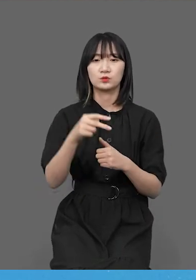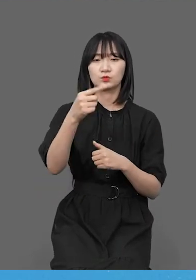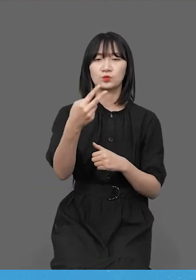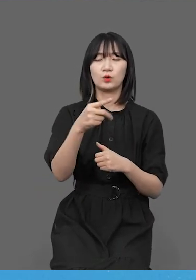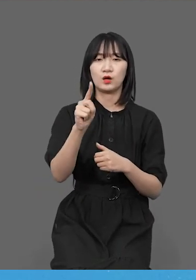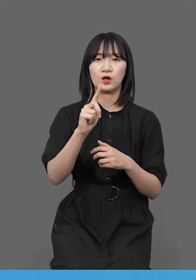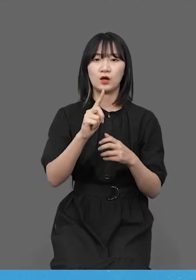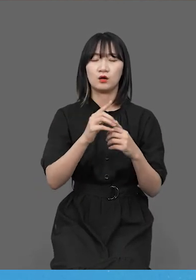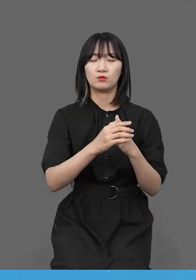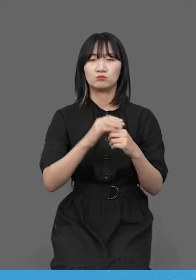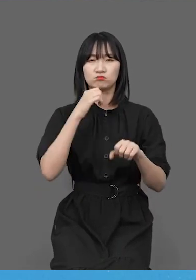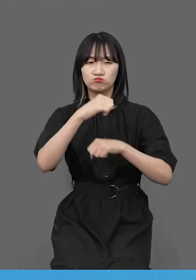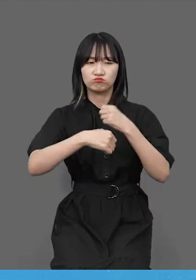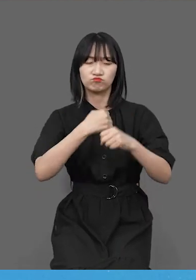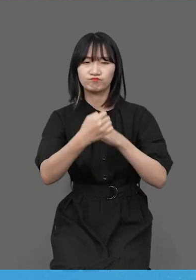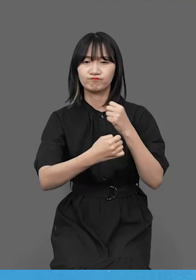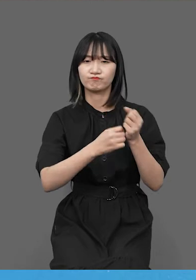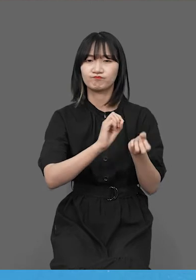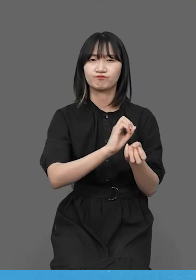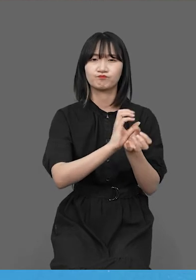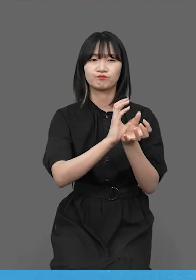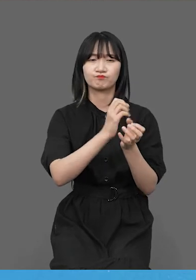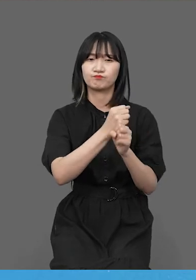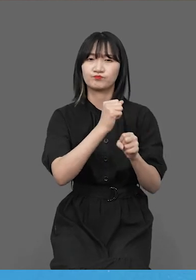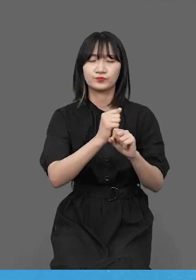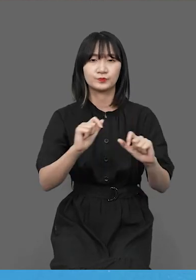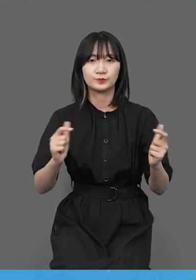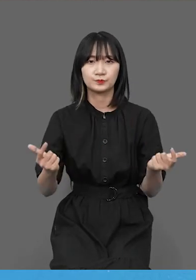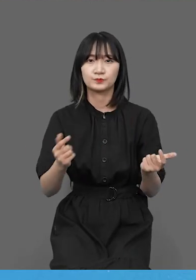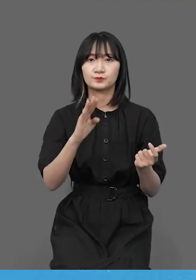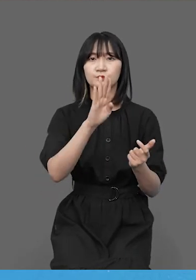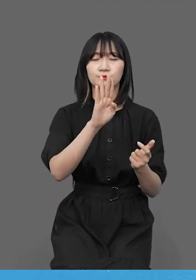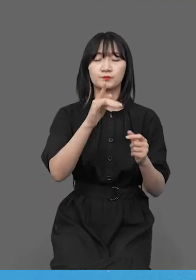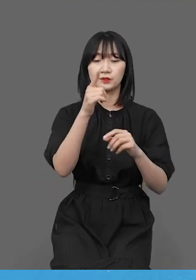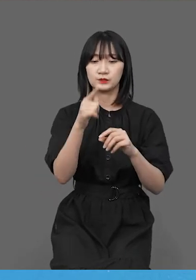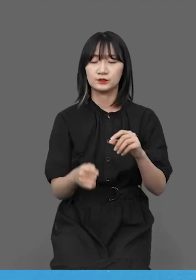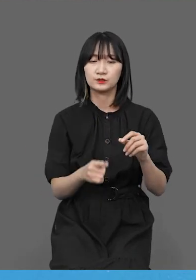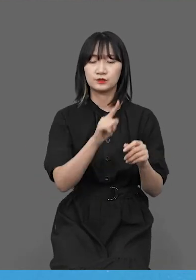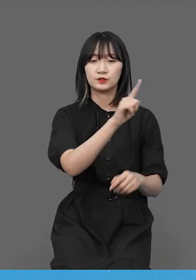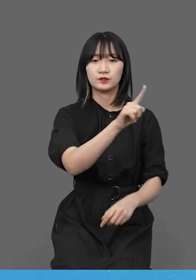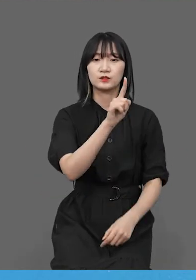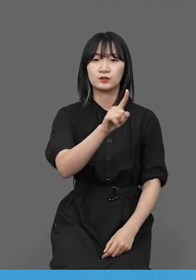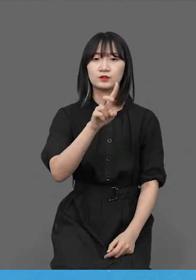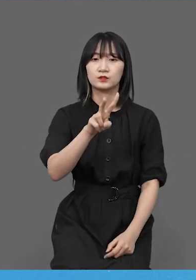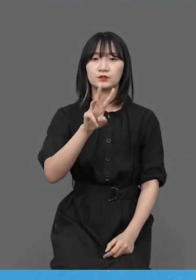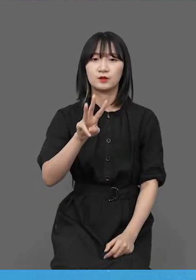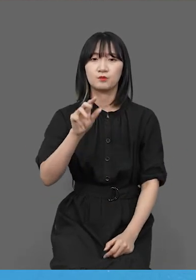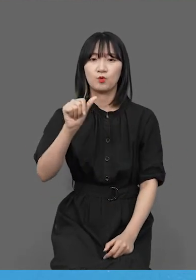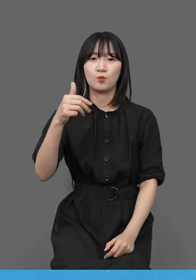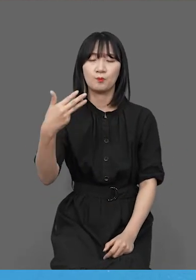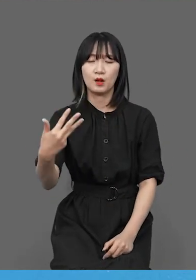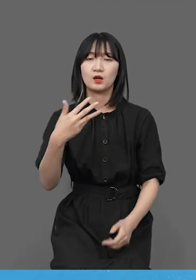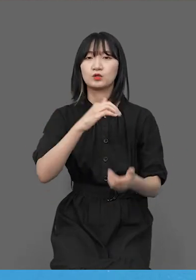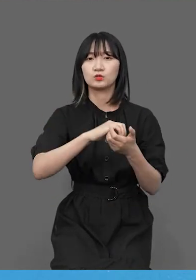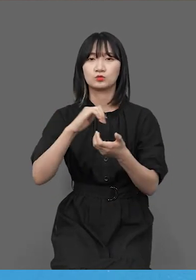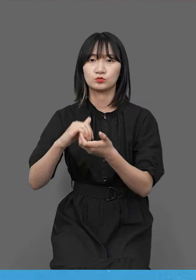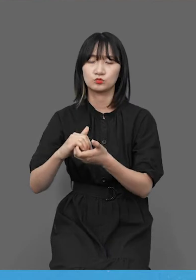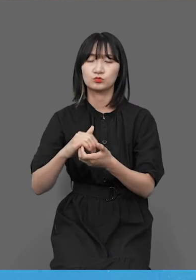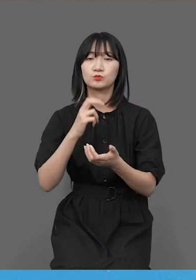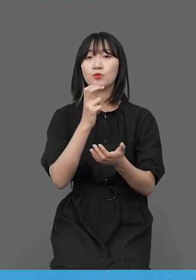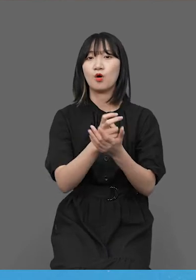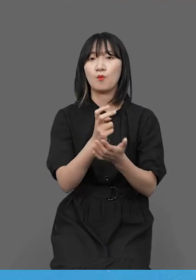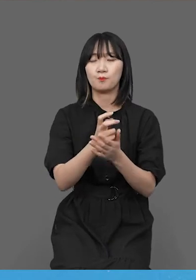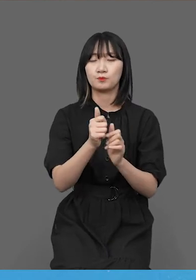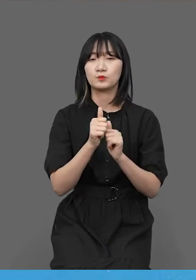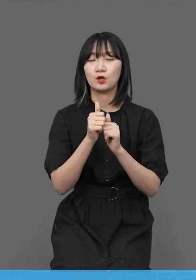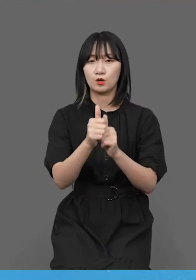껍질이 함부로 만들어진 게 아니더라는 것이죠. 반지름이 1, 1, 2, 3, 5, 8 이런 정해진 규칙을 따라서